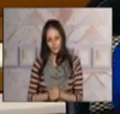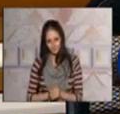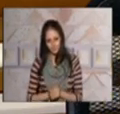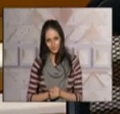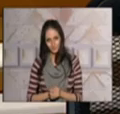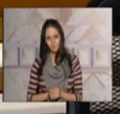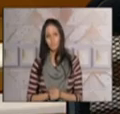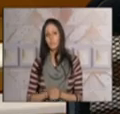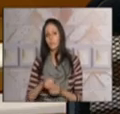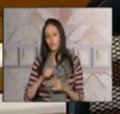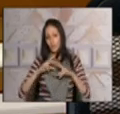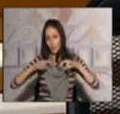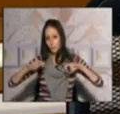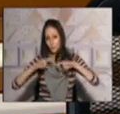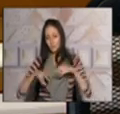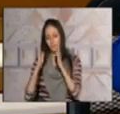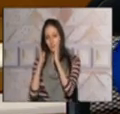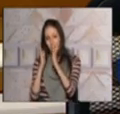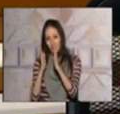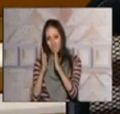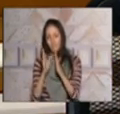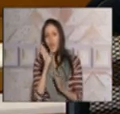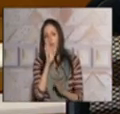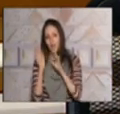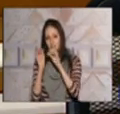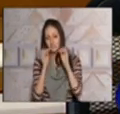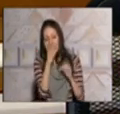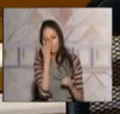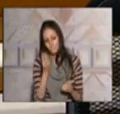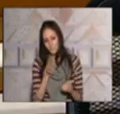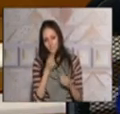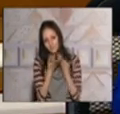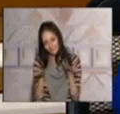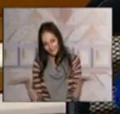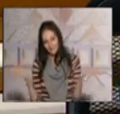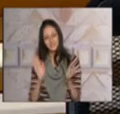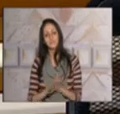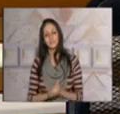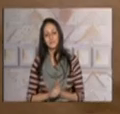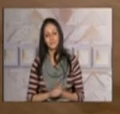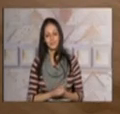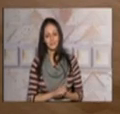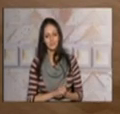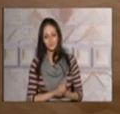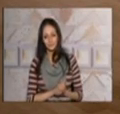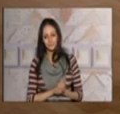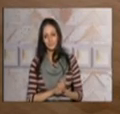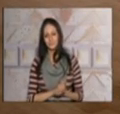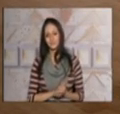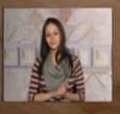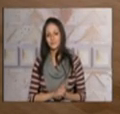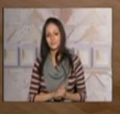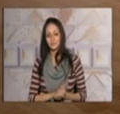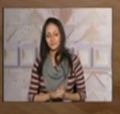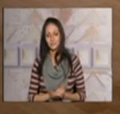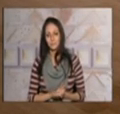فياض المتخصص في ملف التعليم. مساء الخير يا فندم. اهلا استاذه امنيه، اهلا وسهلا. ازي حضرتك يا استاذ رفعت؟ الحمد